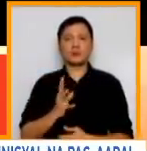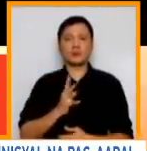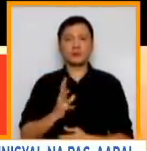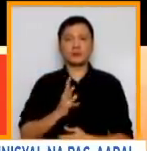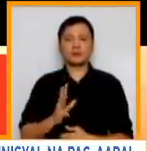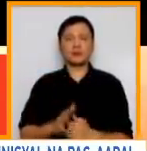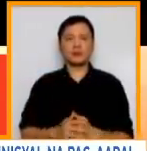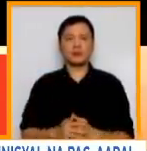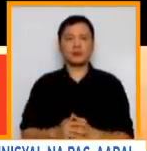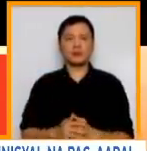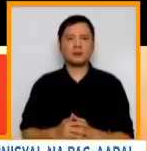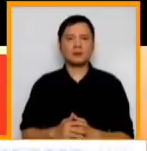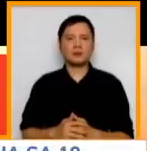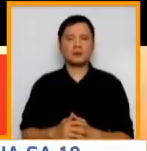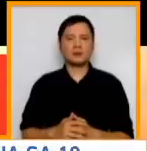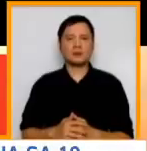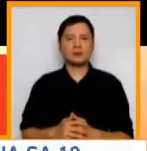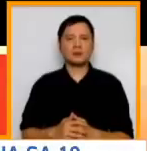na talaga.